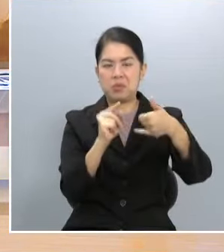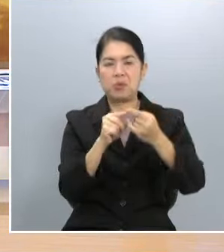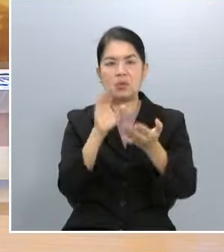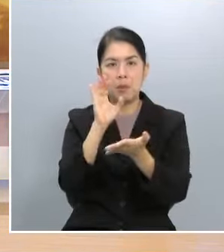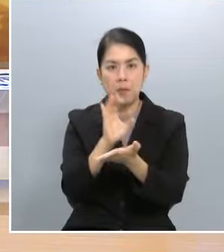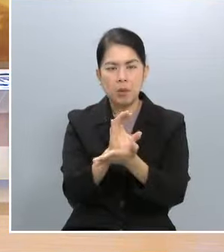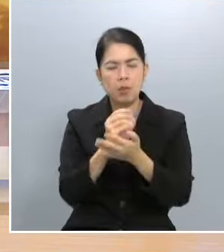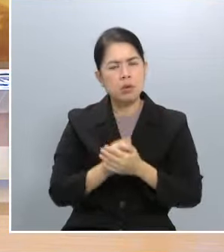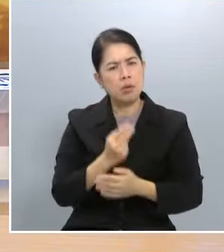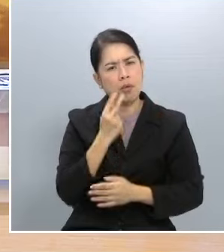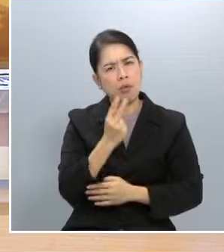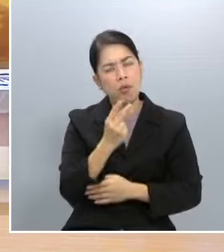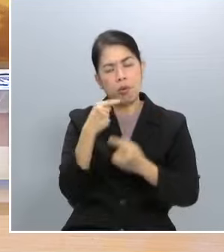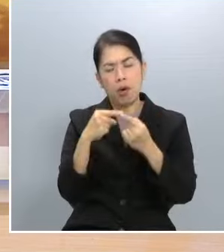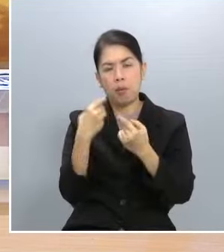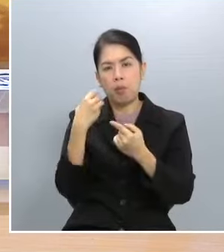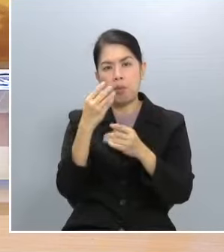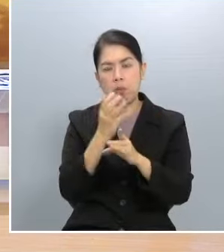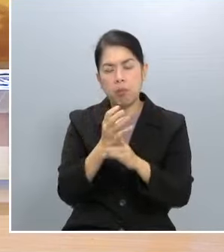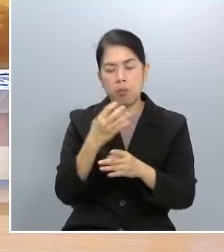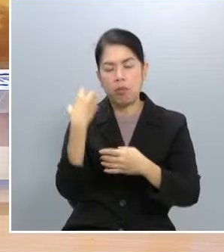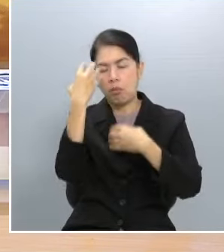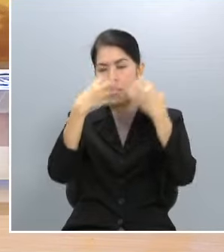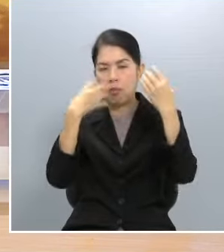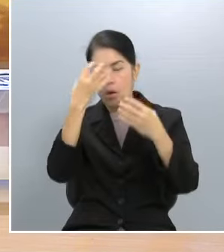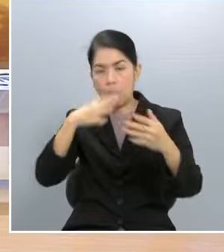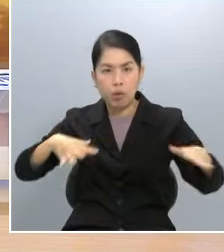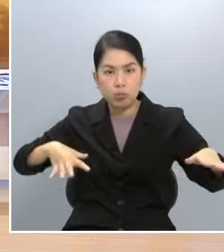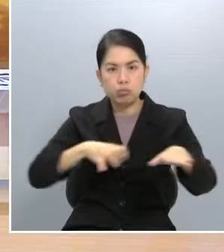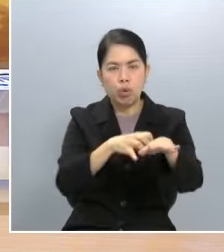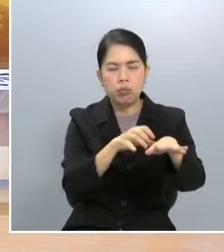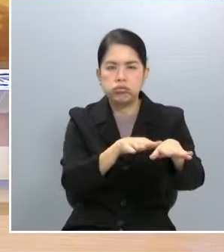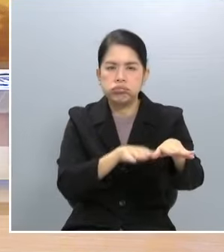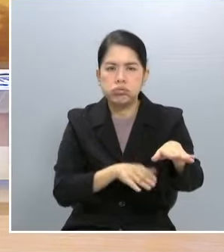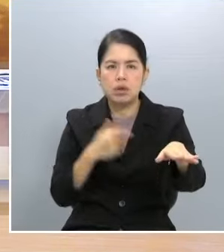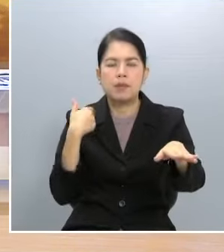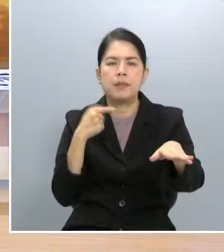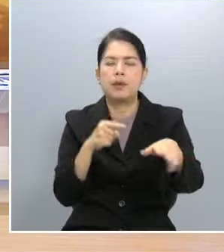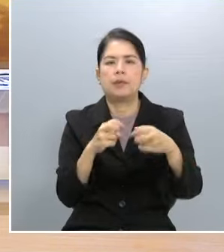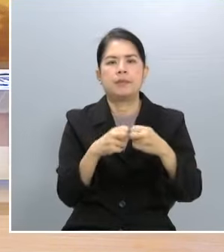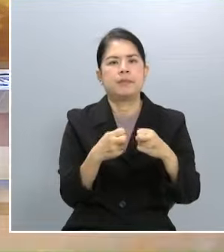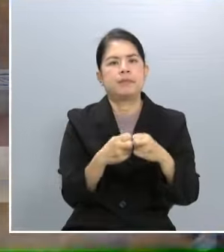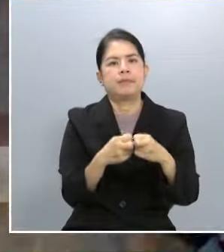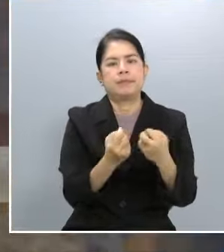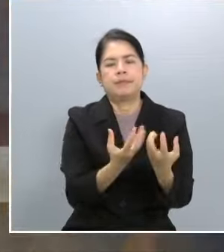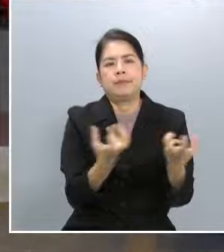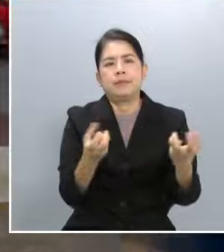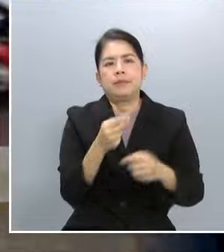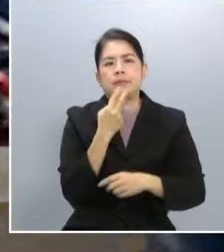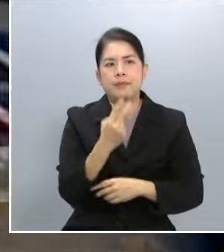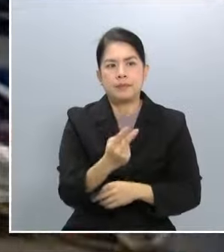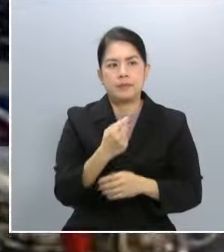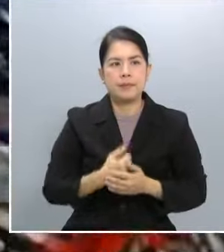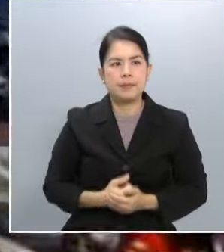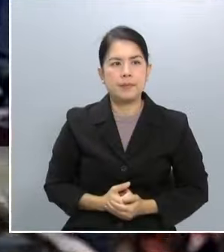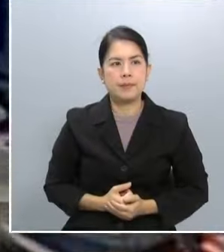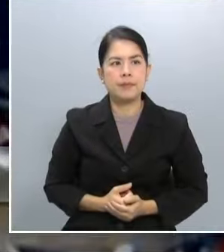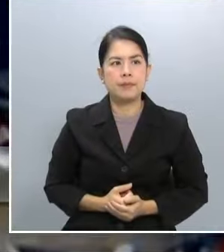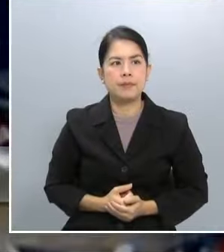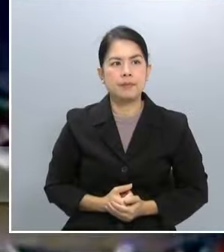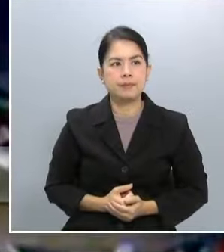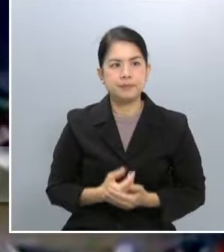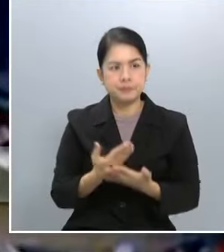เนระนาดไปร่วม10คันเป็นมอเตอร์ไซค์ซะ 7-8 คันรถใหญ่อีก2คันแล้วที่สำคัญล